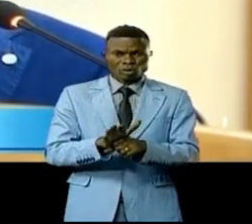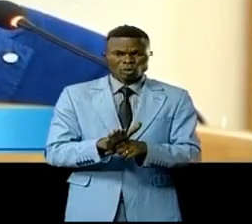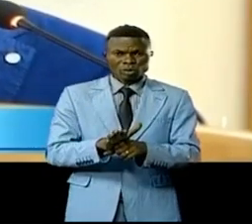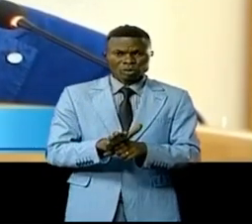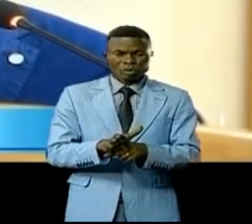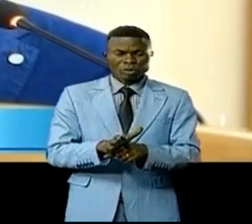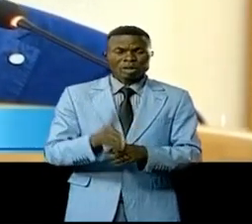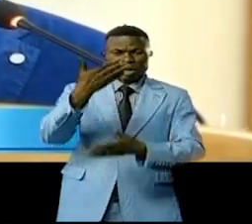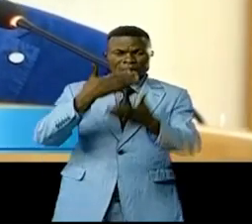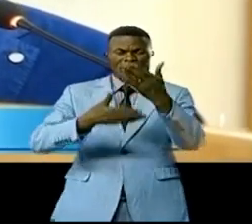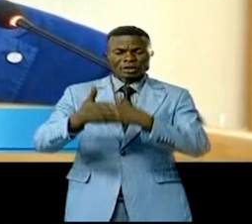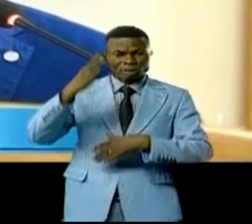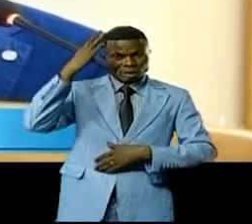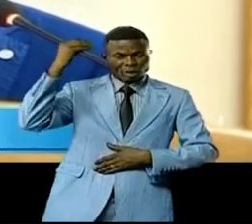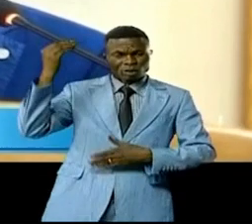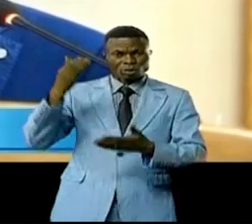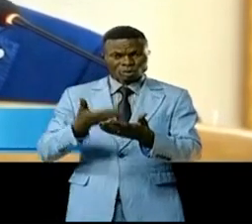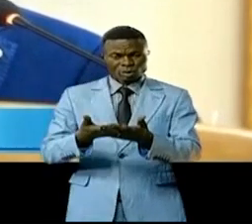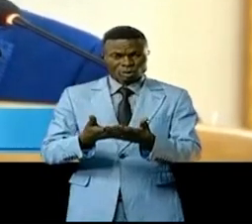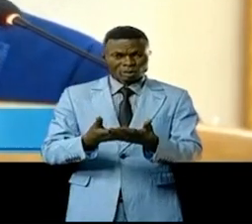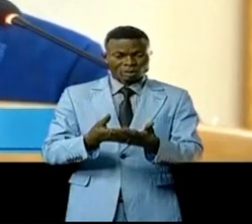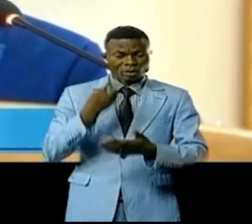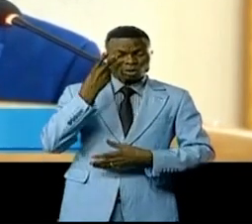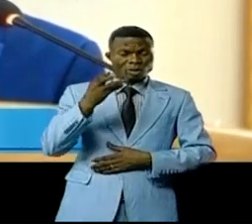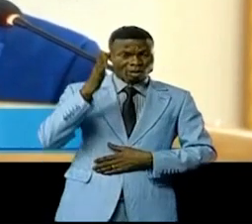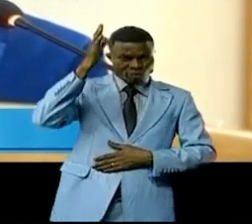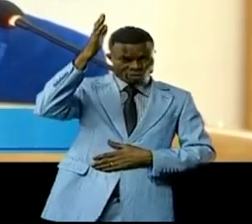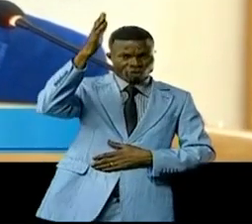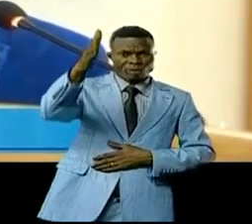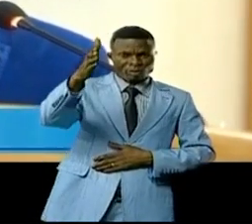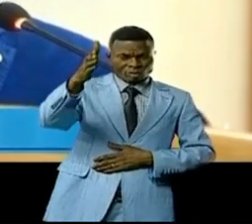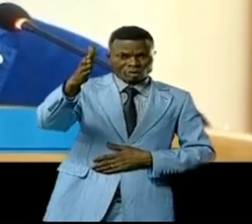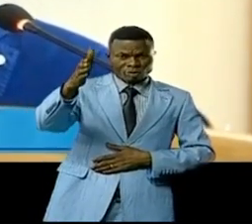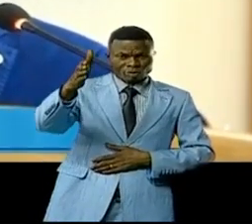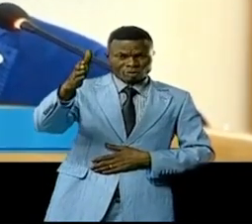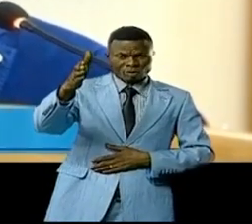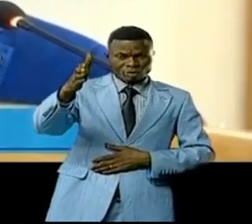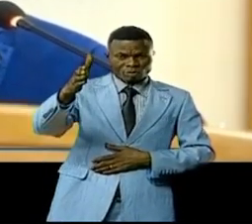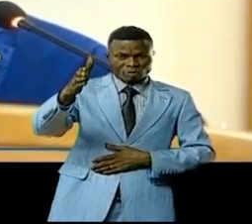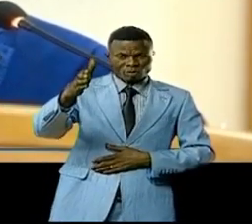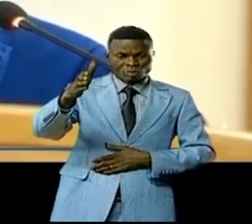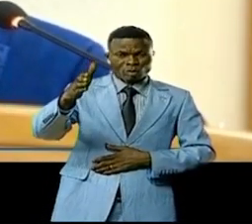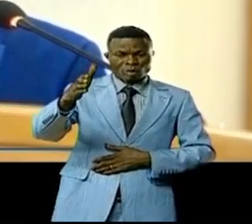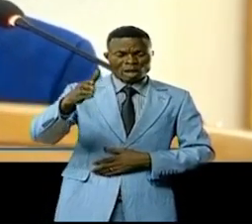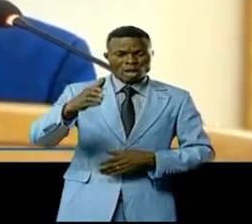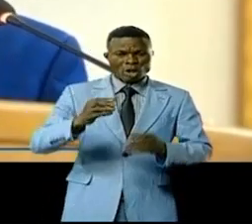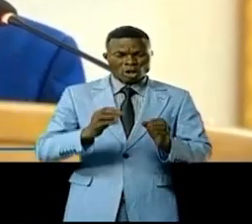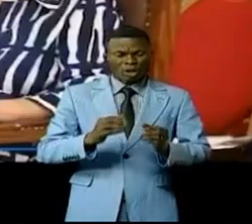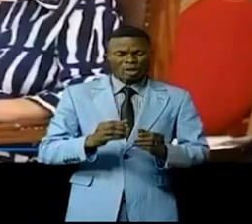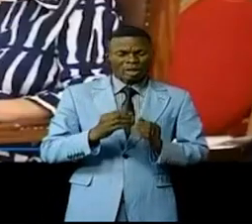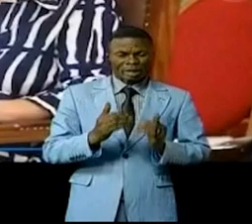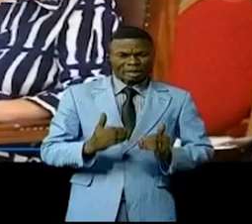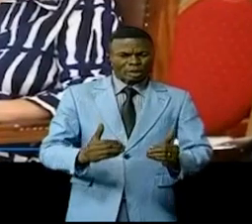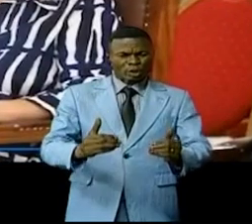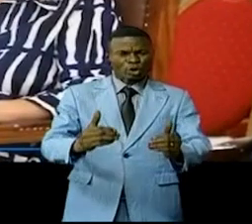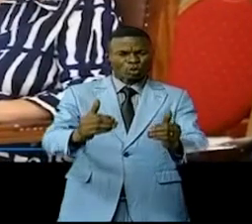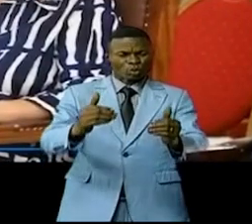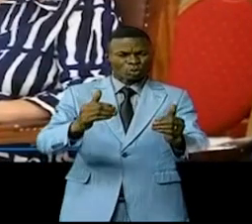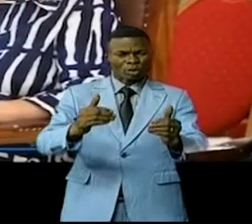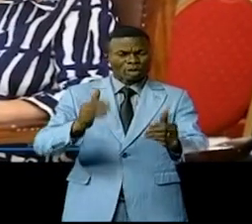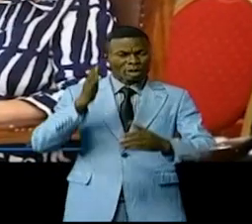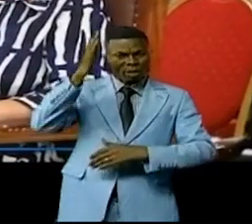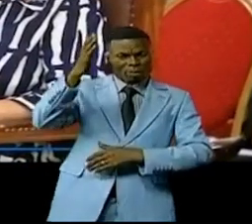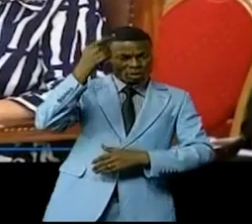ces échanges et des perspectives qui se profilent à l'horizon pour